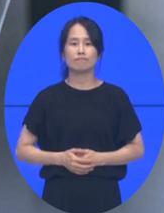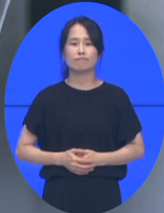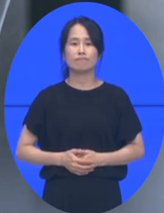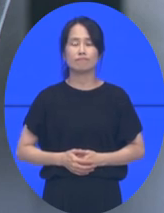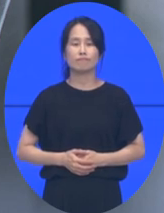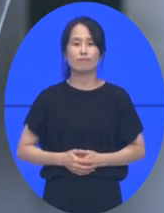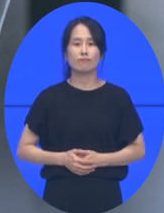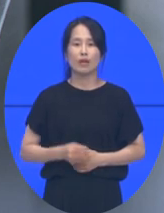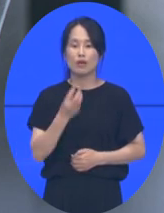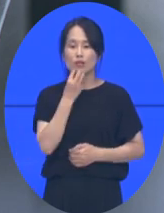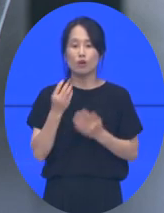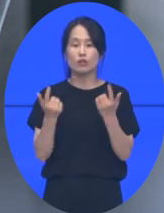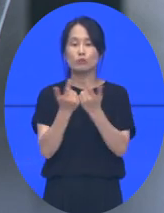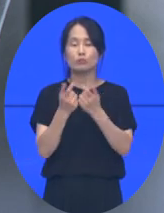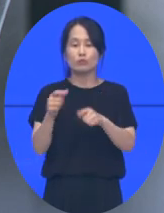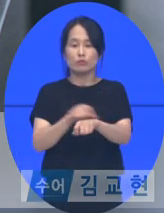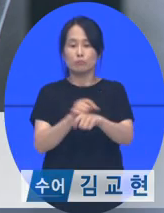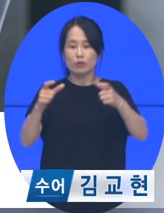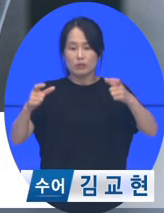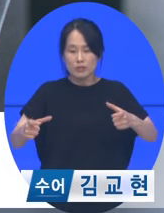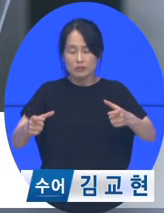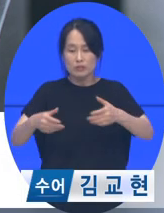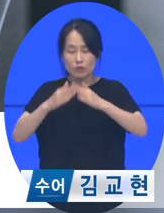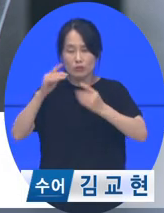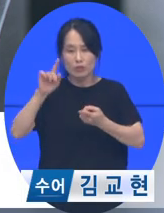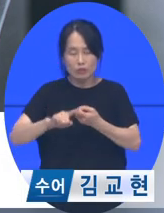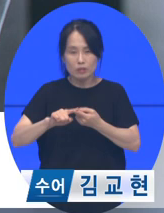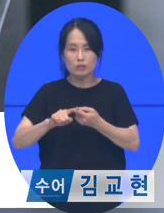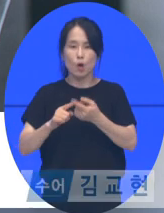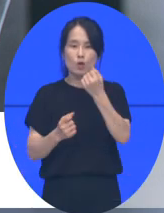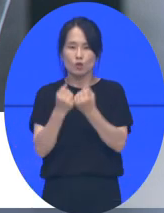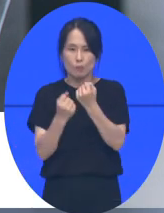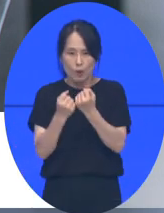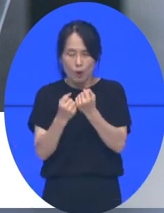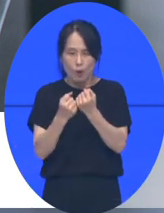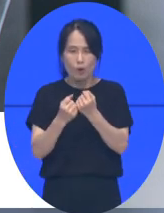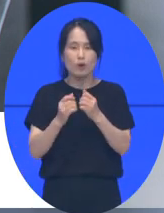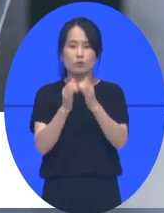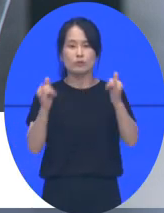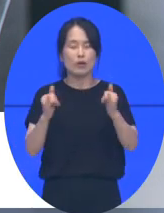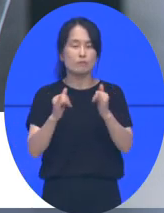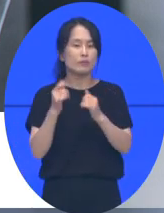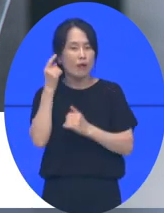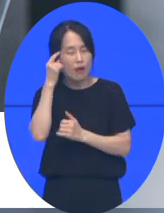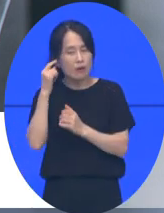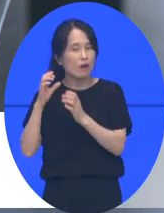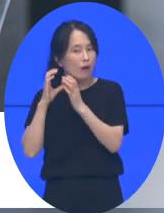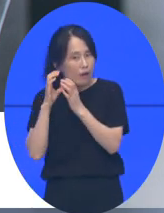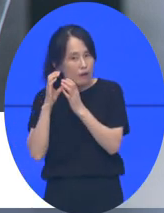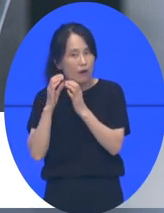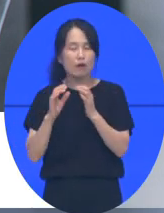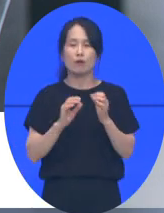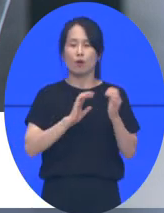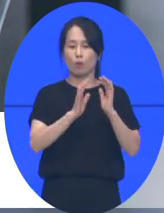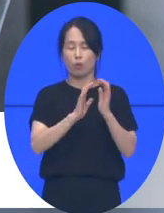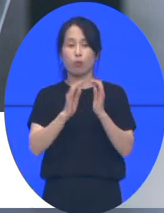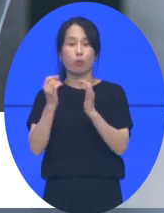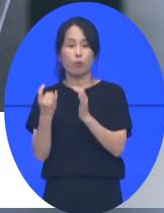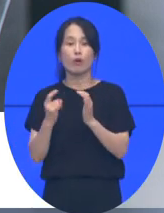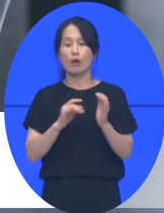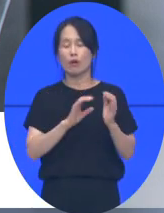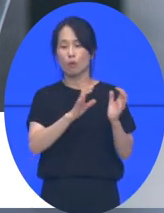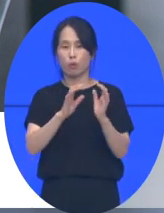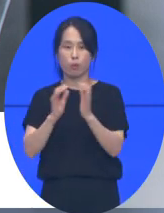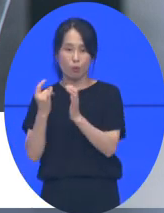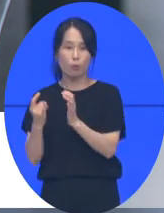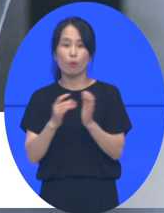경기도는 그동안 경기북부특별자치도 설치 당위성을 설명하고 도민의 의견을 듣기 위해 권역별 수기토론회, 국회토론회 등